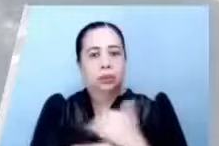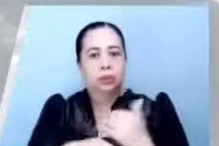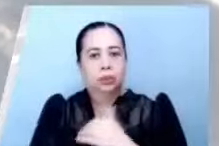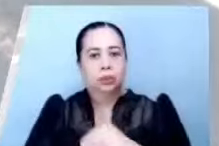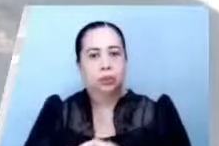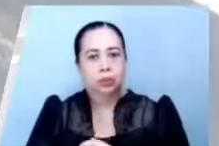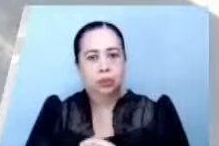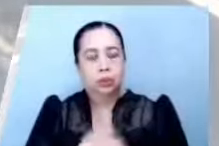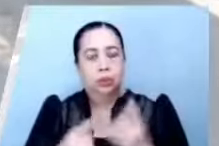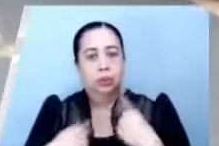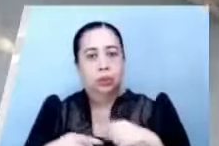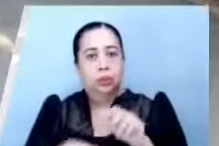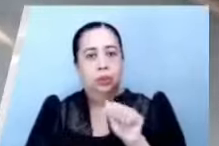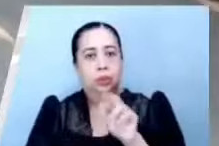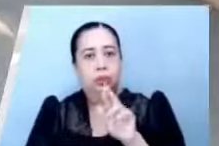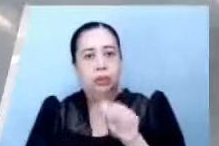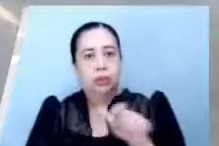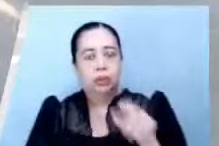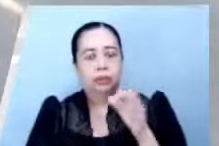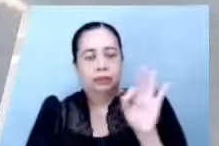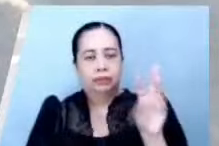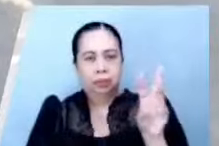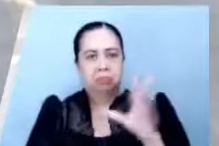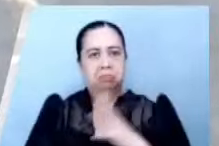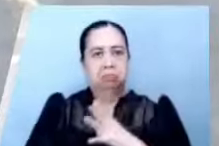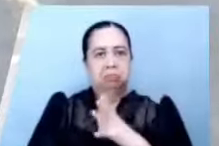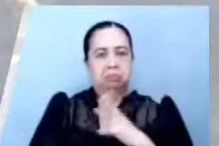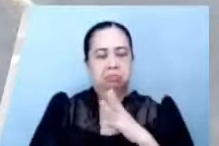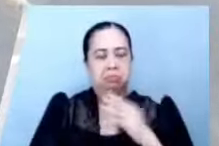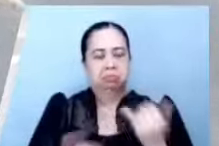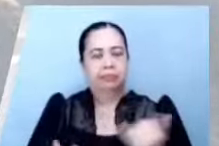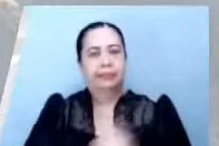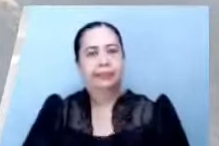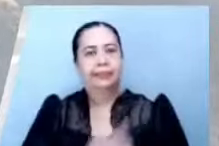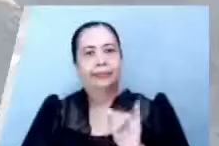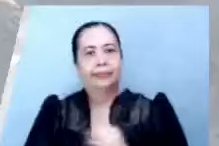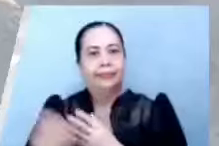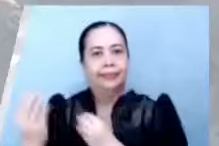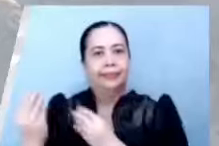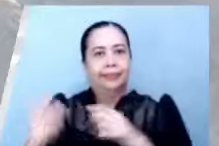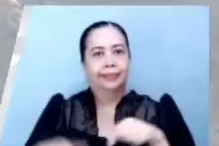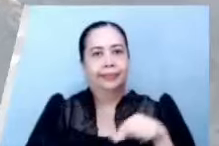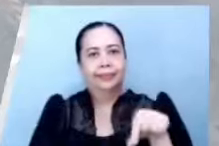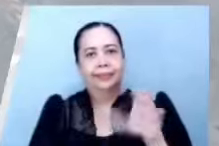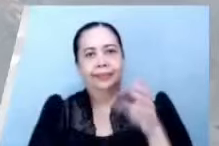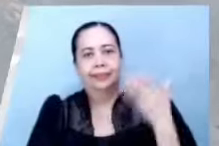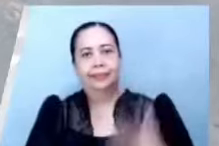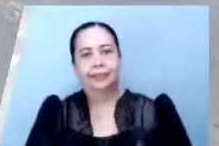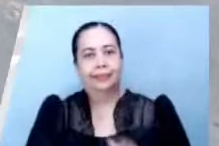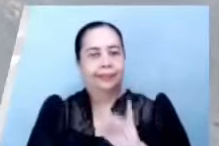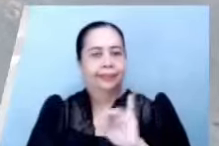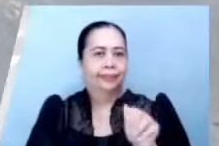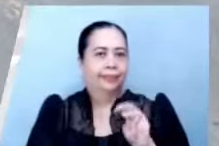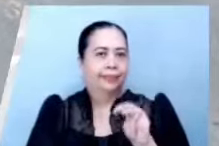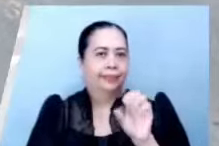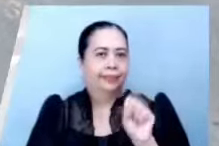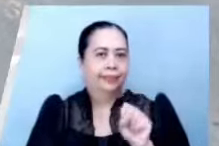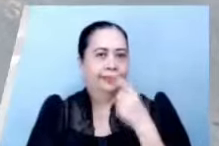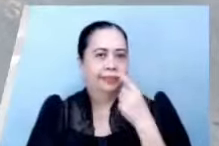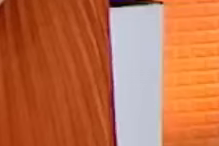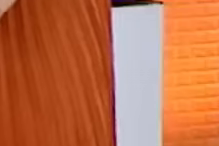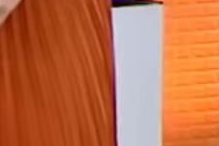area ng Fairview ay maluwag pa naman sa mga oras na ito. Yan muna yung latest mula rito sa Quezon City. Ako po si James Agustin para sa GMA Integrated